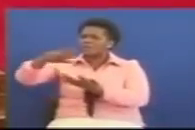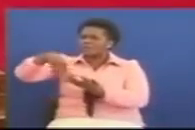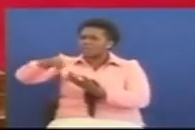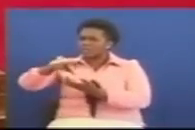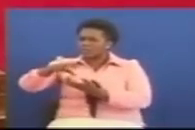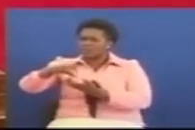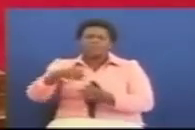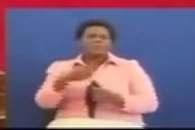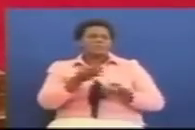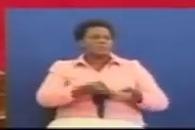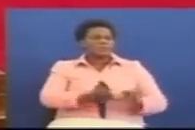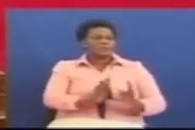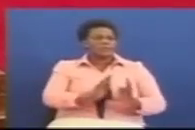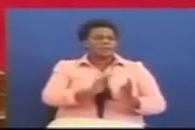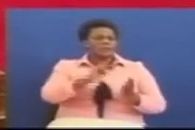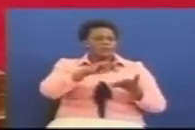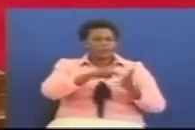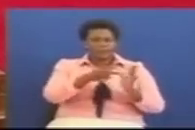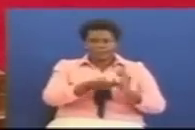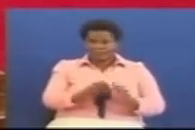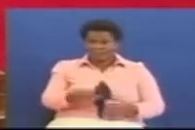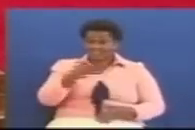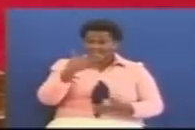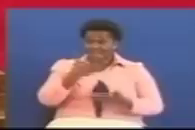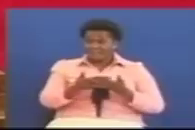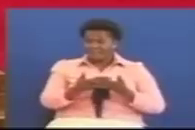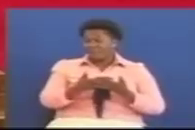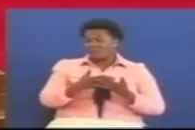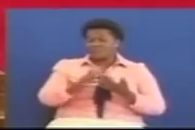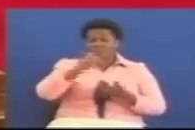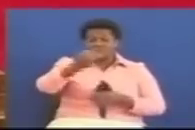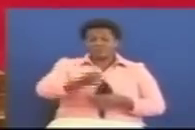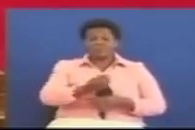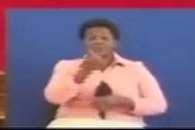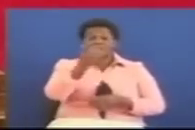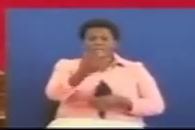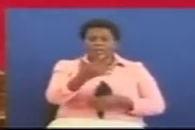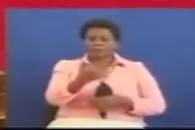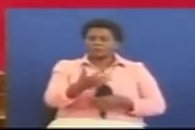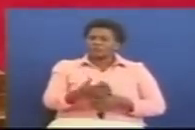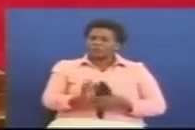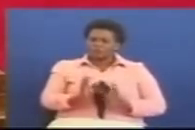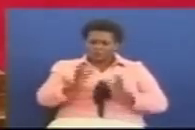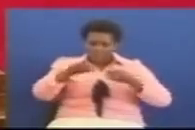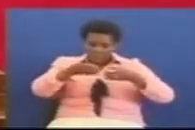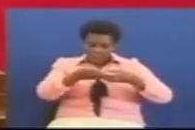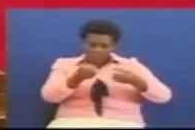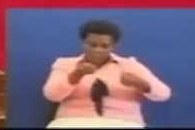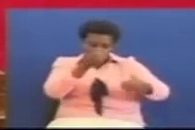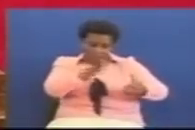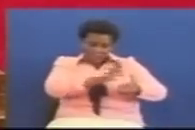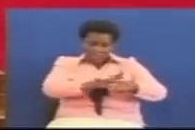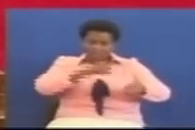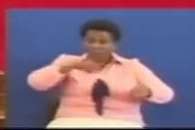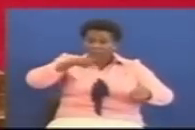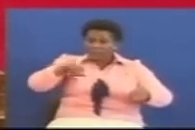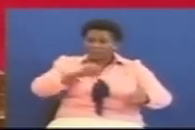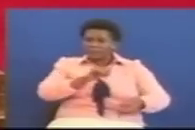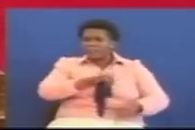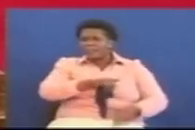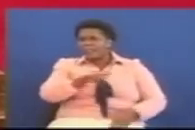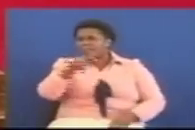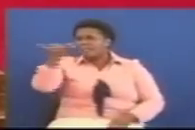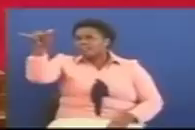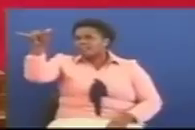kimkakati. Kwa mfano, mwezi Mei kuna timu inaenda China hususan kwa ajili ya kutafuta soko